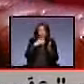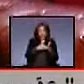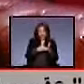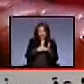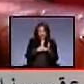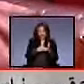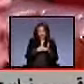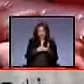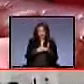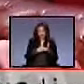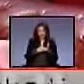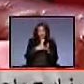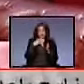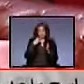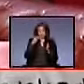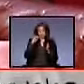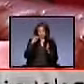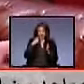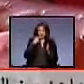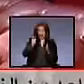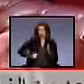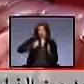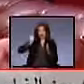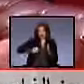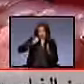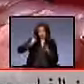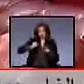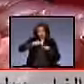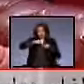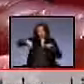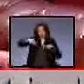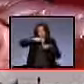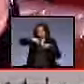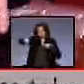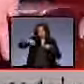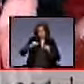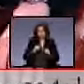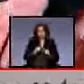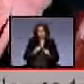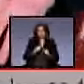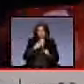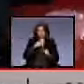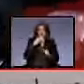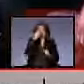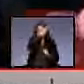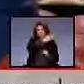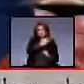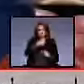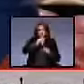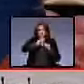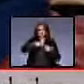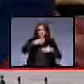ما محمد لطفي على شريط القطر وبركب العربيه بيقول لي هنروح فين، قلت له هنروح لعمك صلاح ابن الجزمه احسن، وحشني نطلع